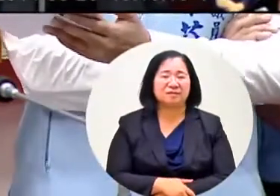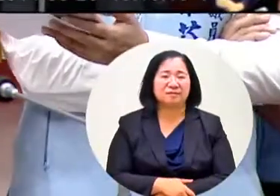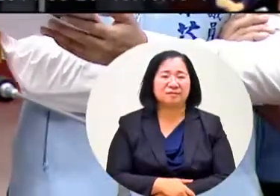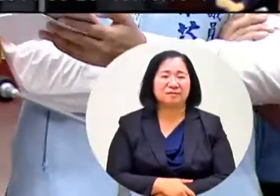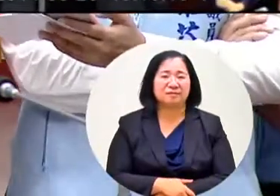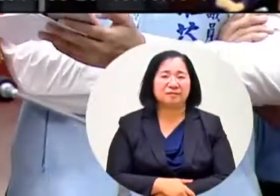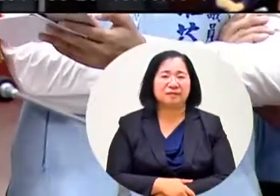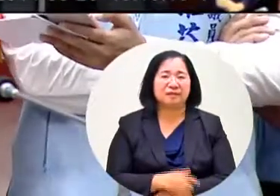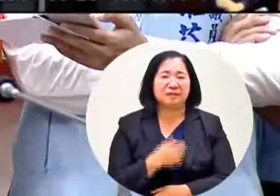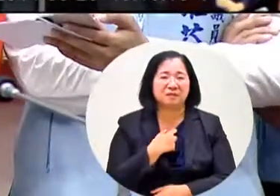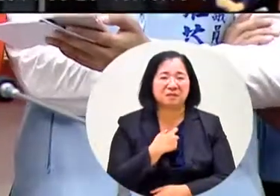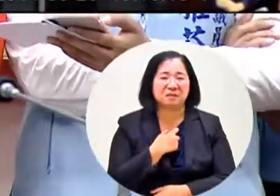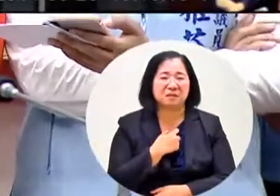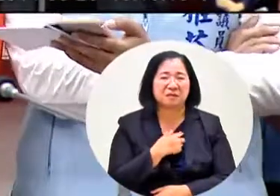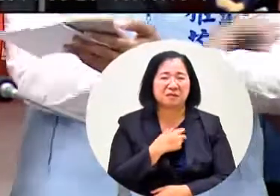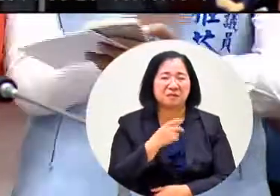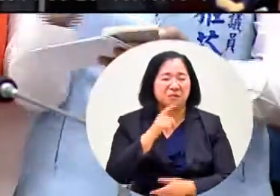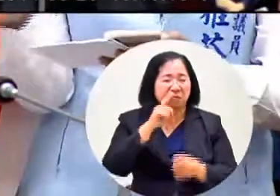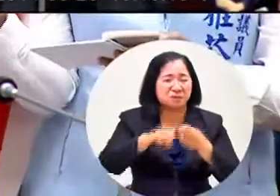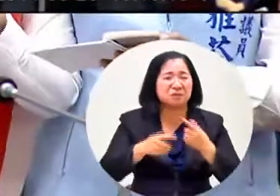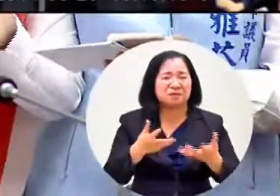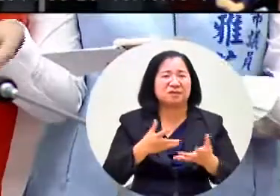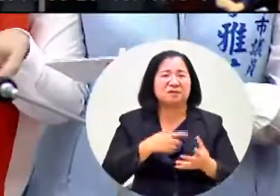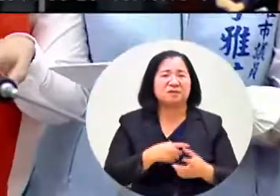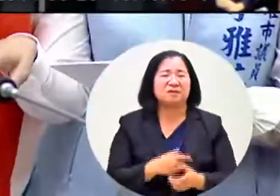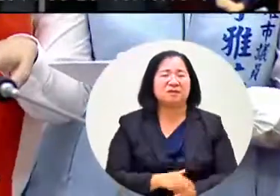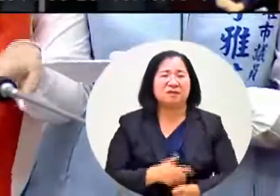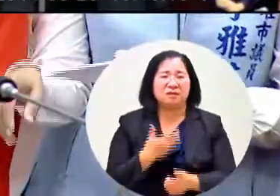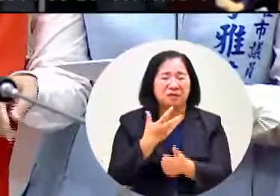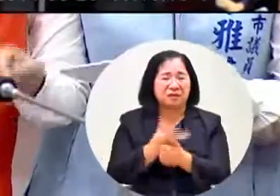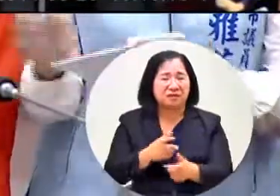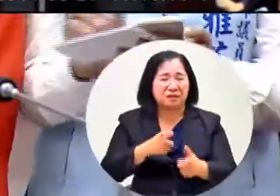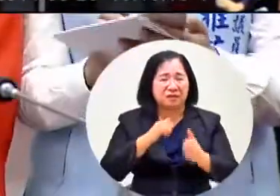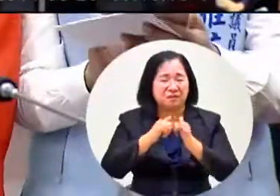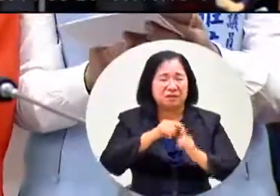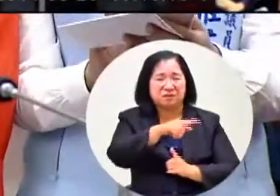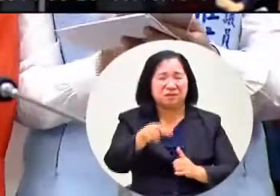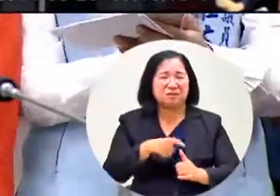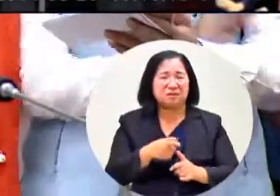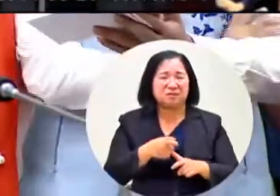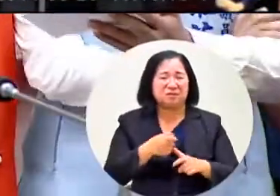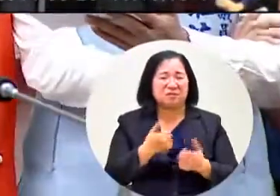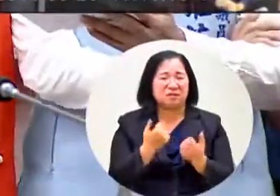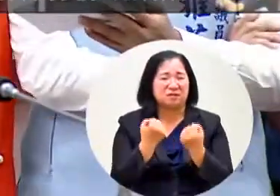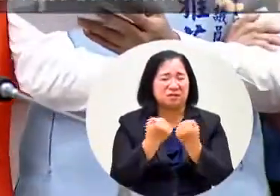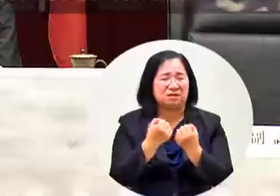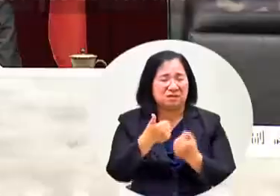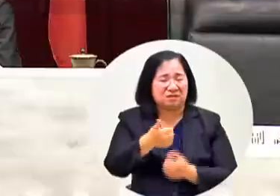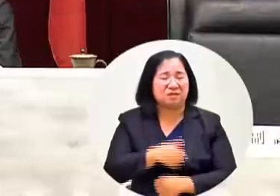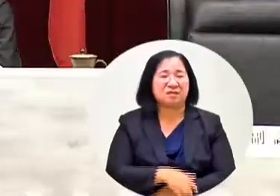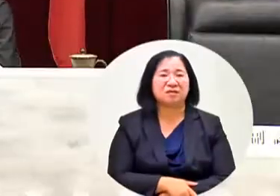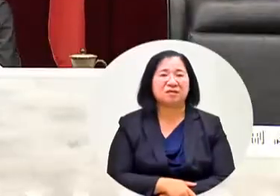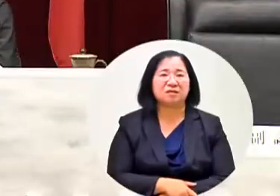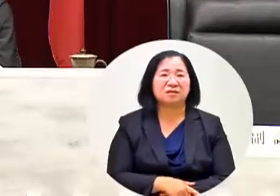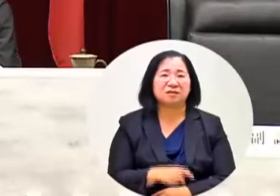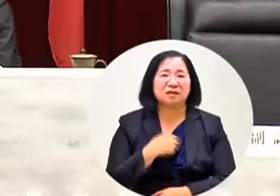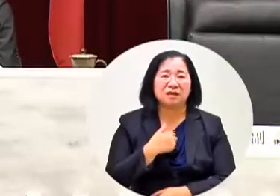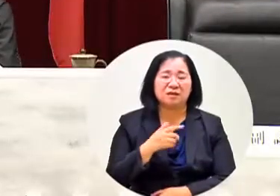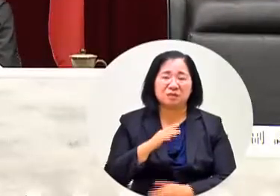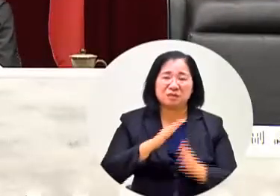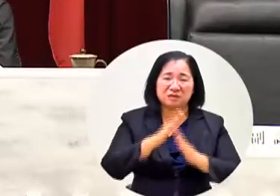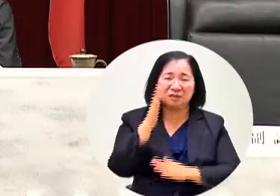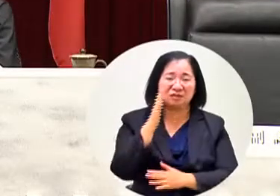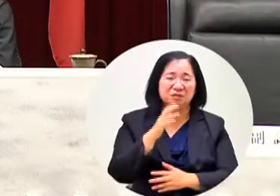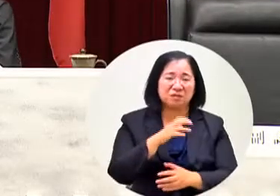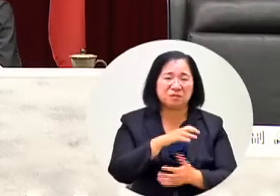边遮，你若发现可疑的物件资料，拜托你嘛主动甲移送，卖搁伫